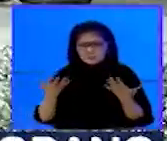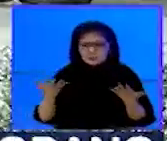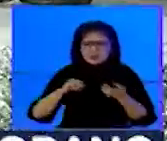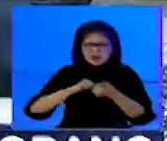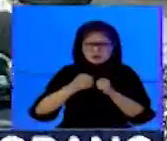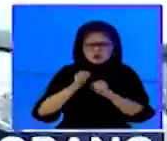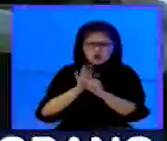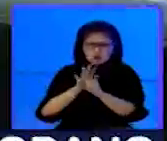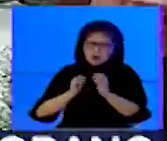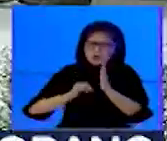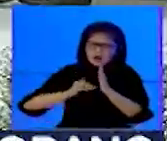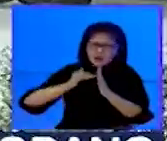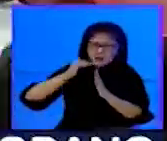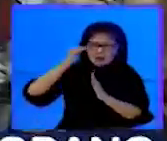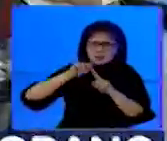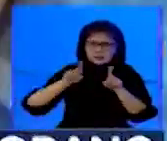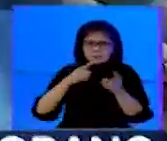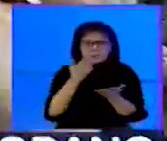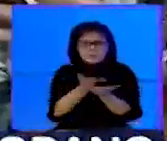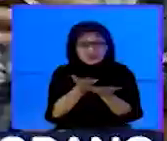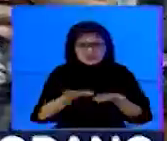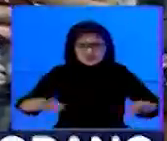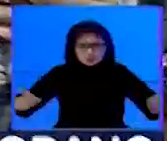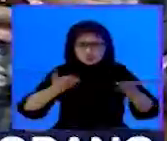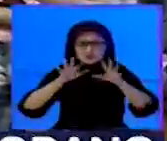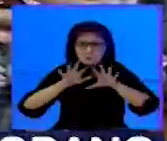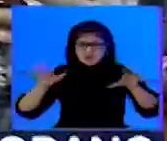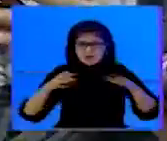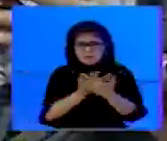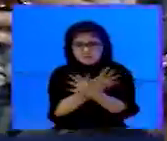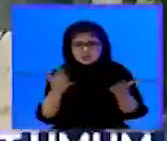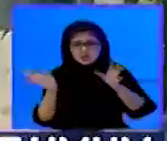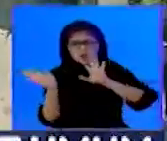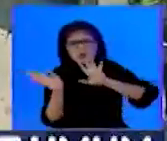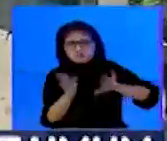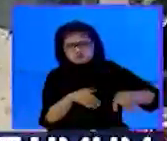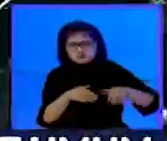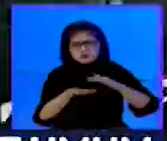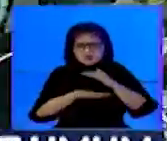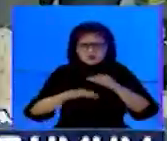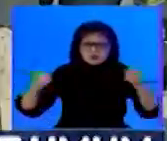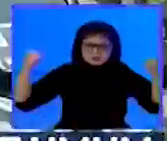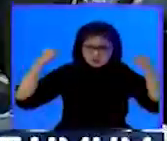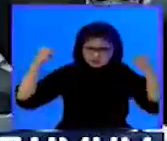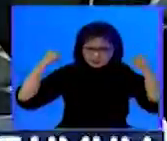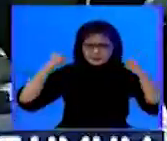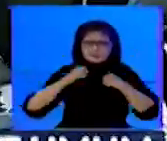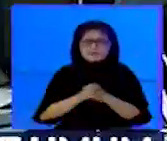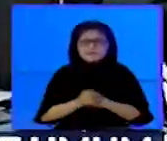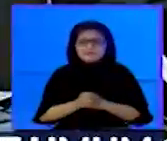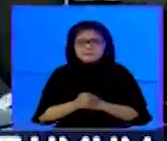terus melonjak tajam, fakta di lapangan masih banyak warga yang tidak patuh pada protokol kesehatan.